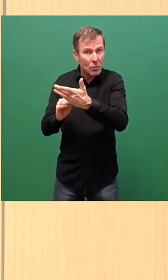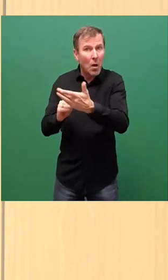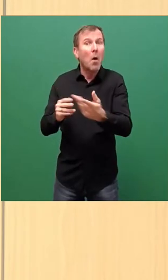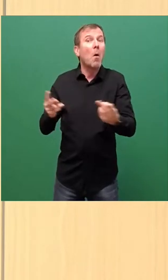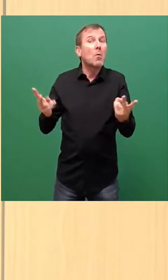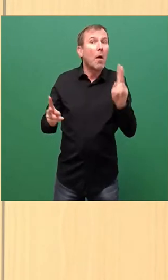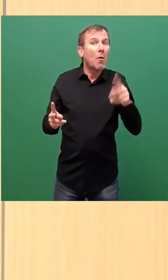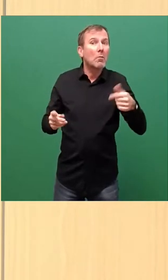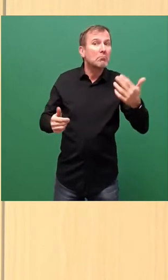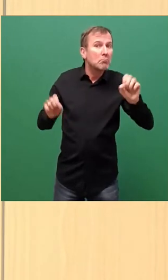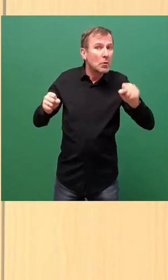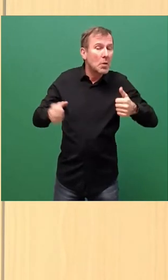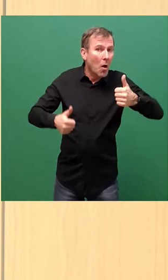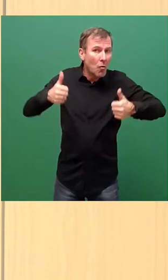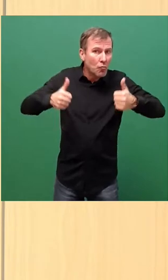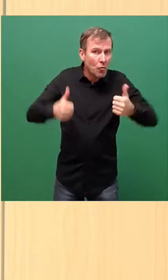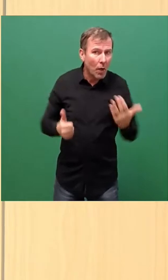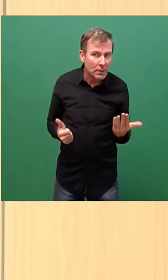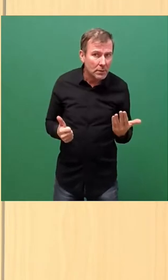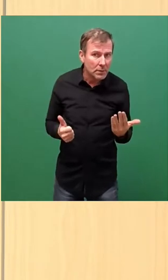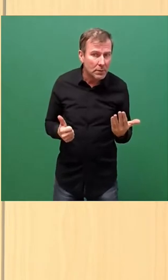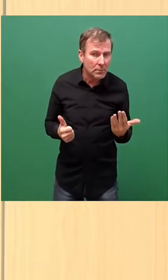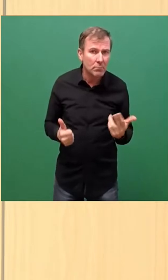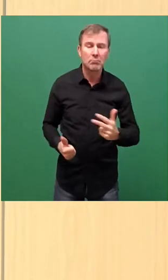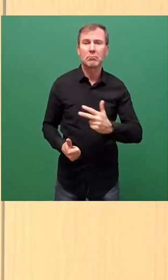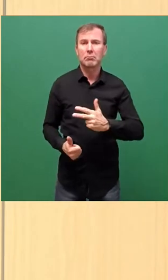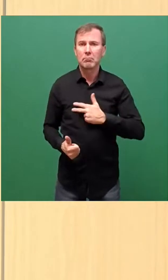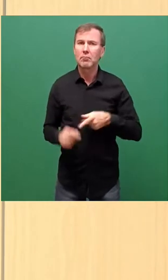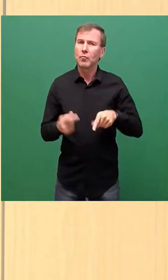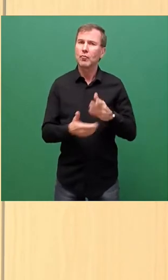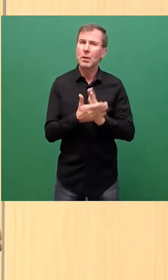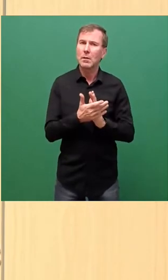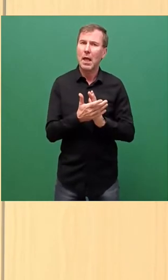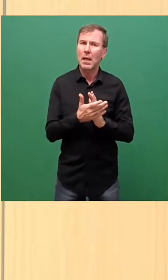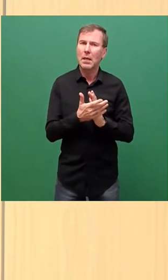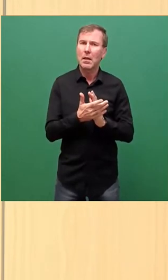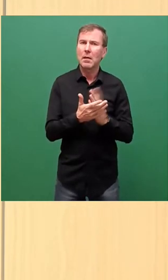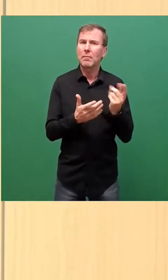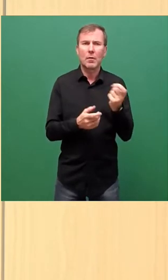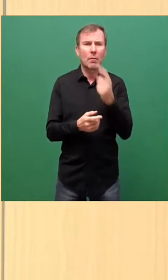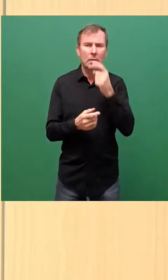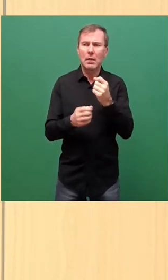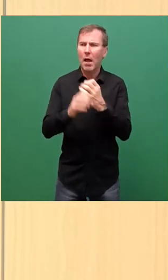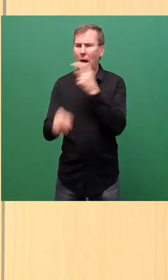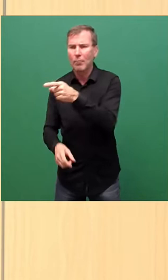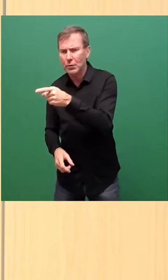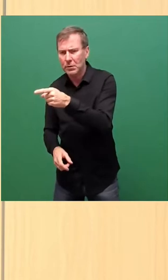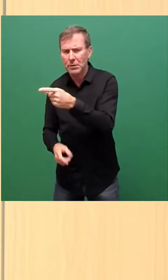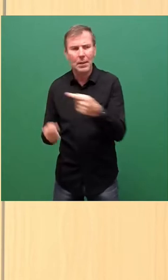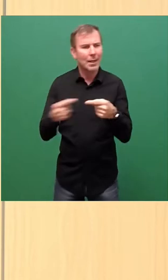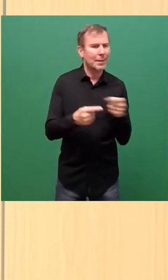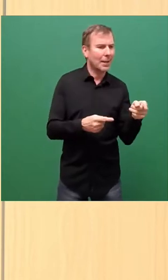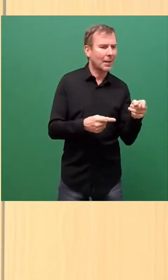Konkurrenz? Wie verhält es sich dann tatsächlich auch in einzelnen Stadtteilen, wenn dann wirklich die Diskussion ist, Buslinie versus einer